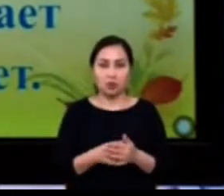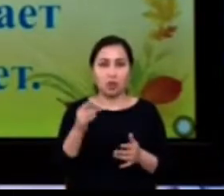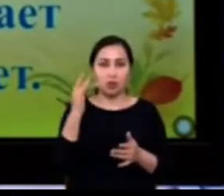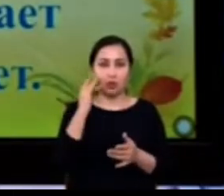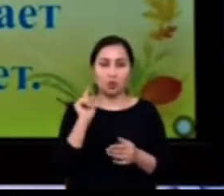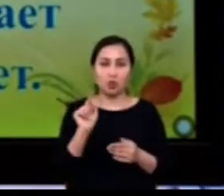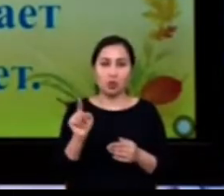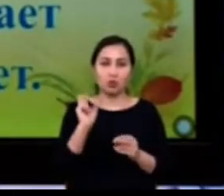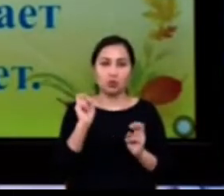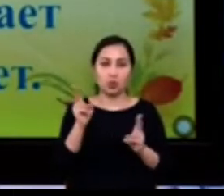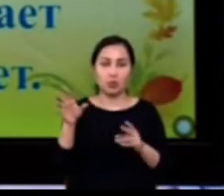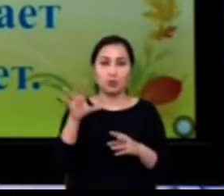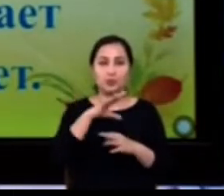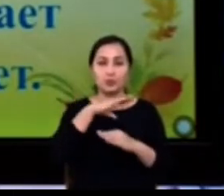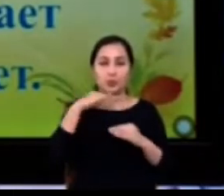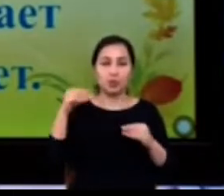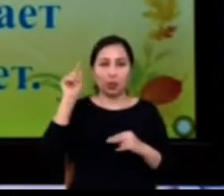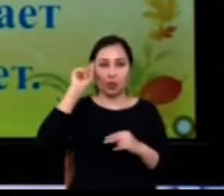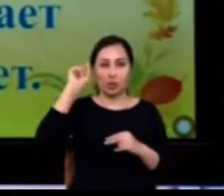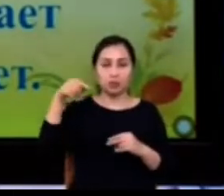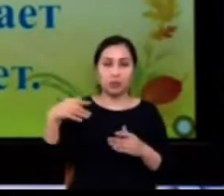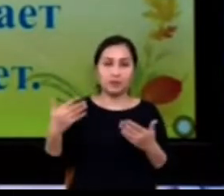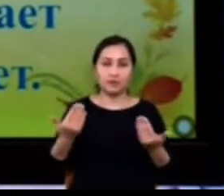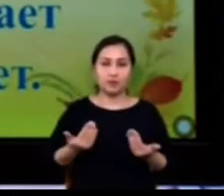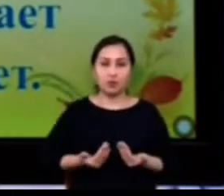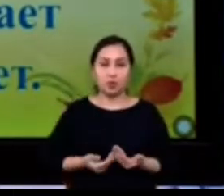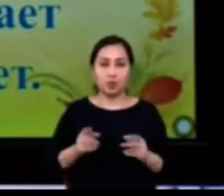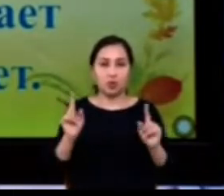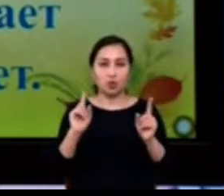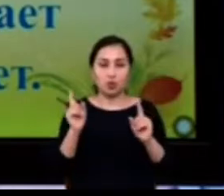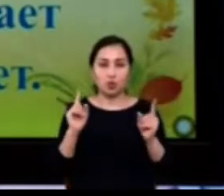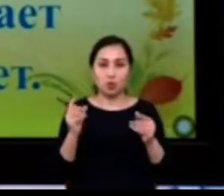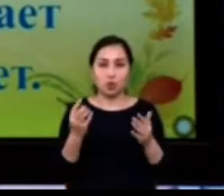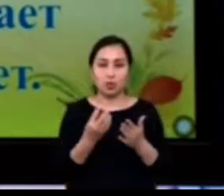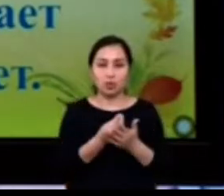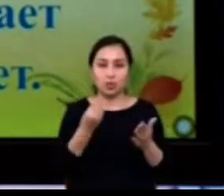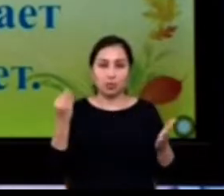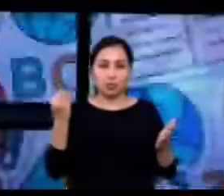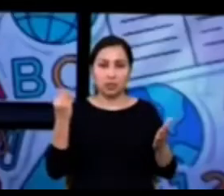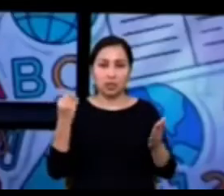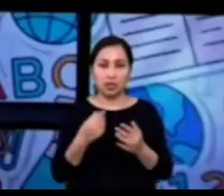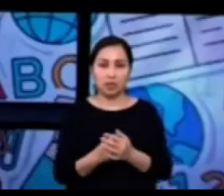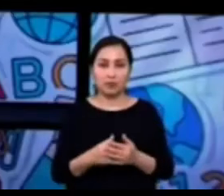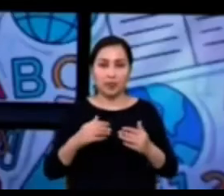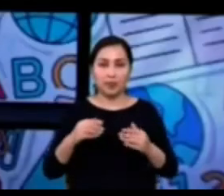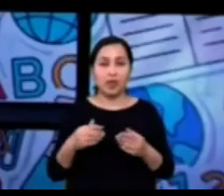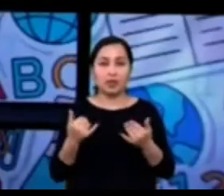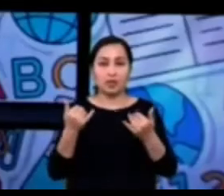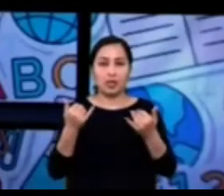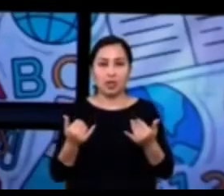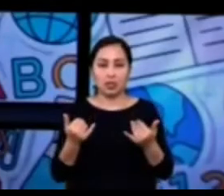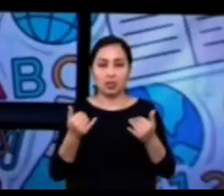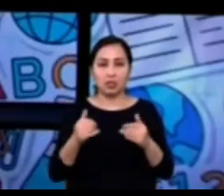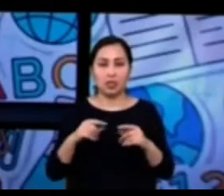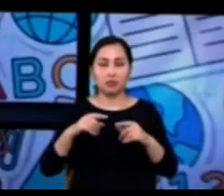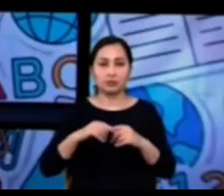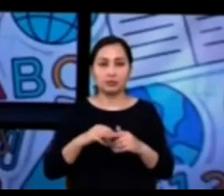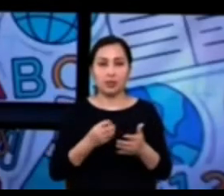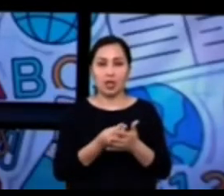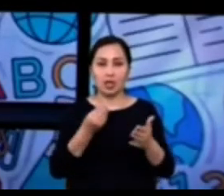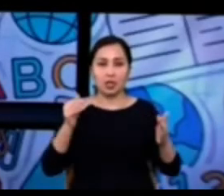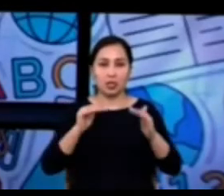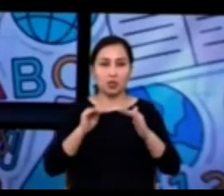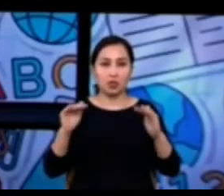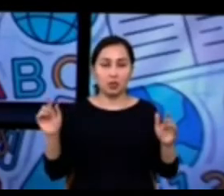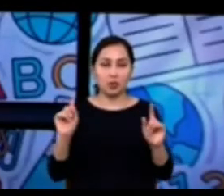Только тот, кто много знает, в жизни что-то достигает. Дорогие ребята, чтобы чего-то